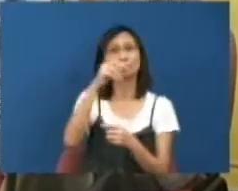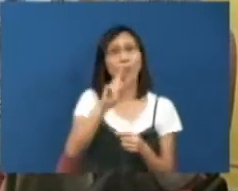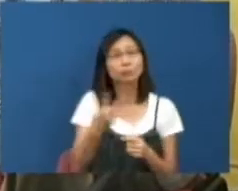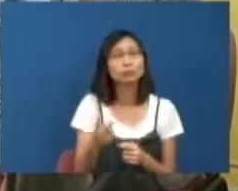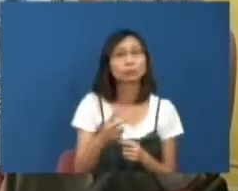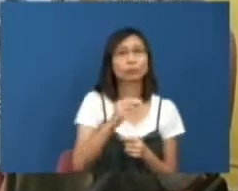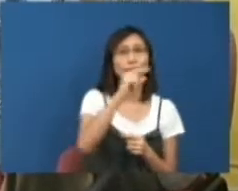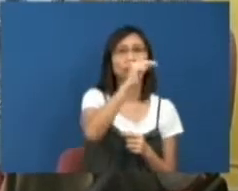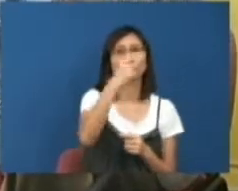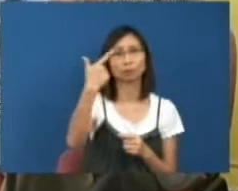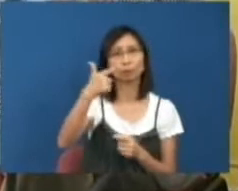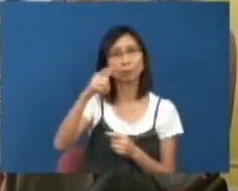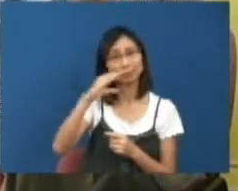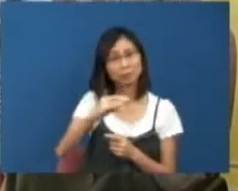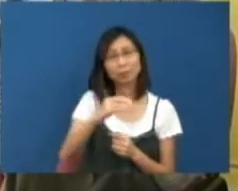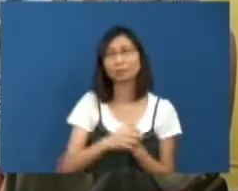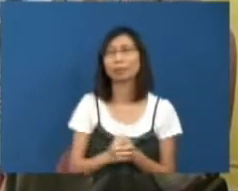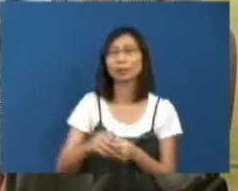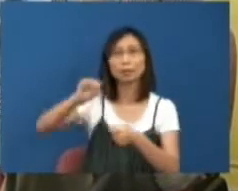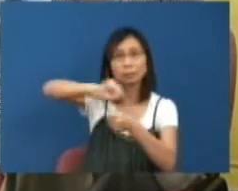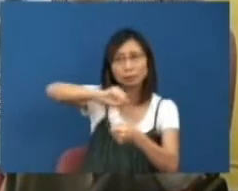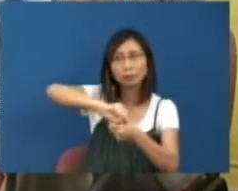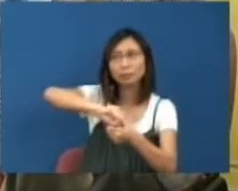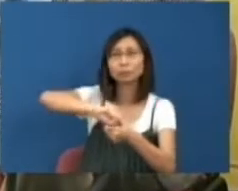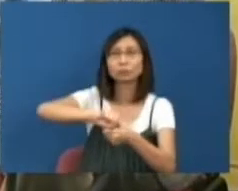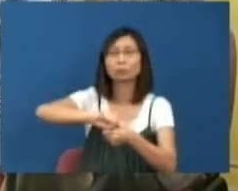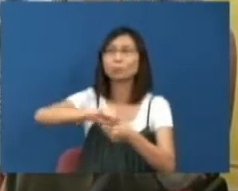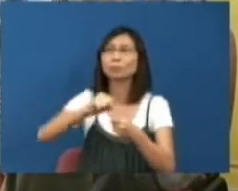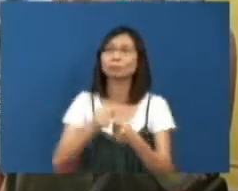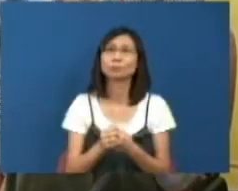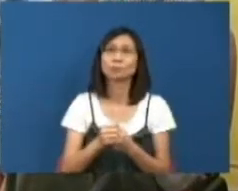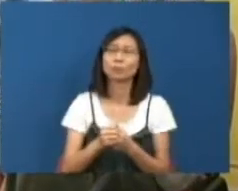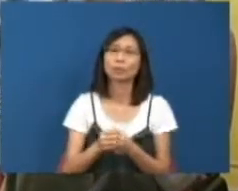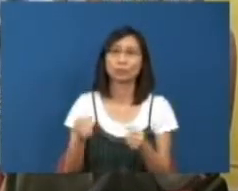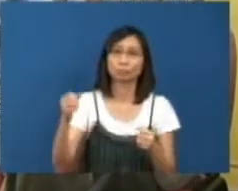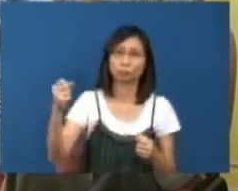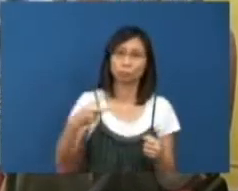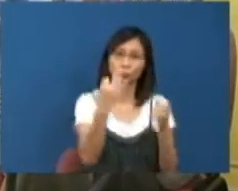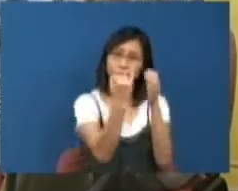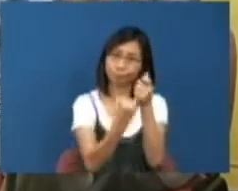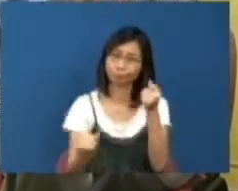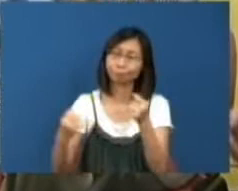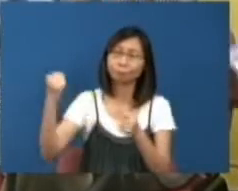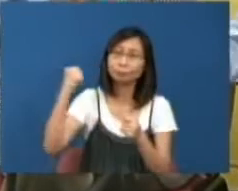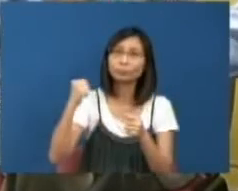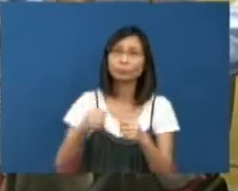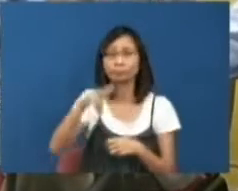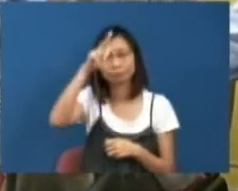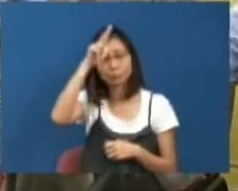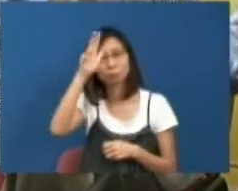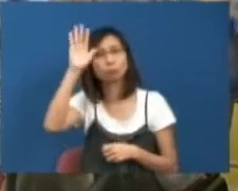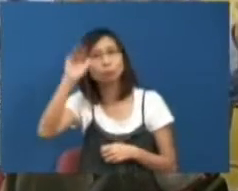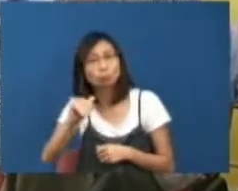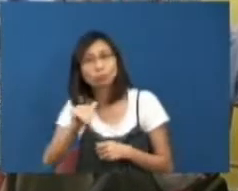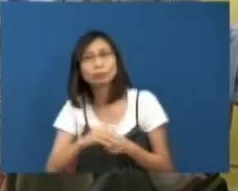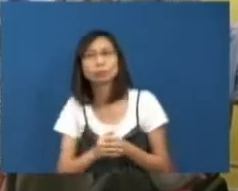類咧，就有機會咧，就變咗加大咗佢哋嗰個再生能源，即係容許啊嘛。政府話容許你加呢類型嘅